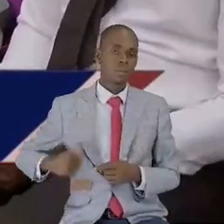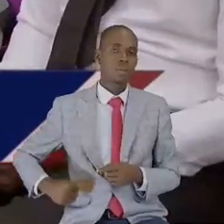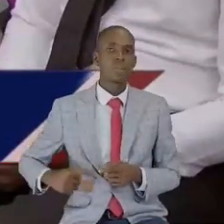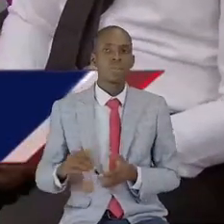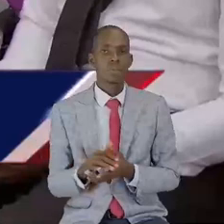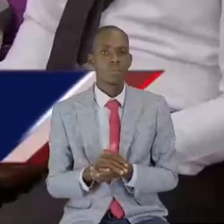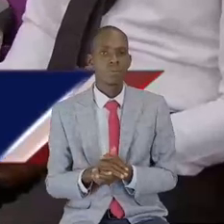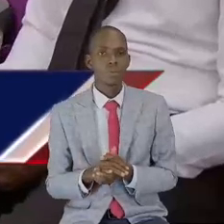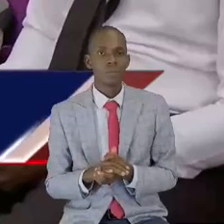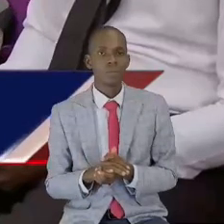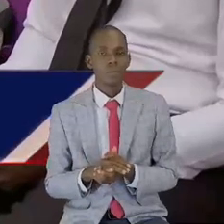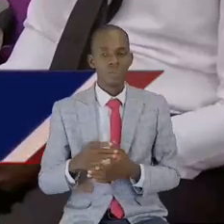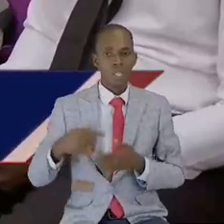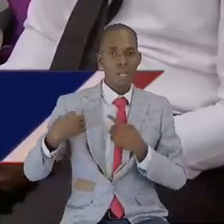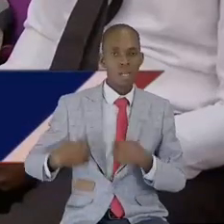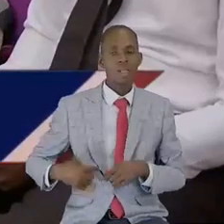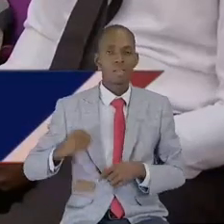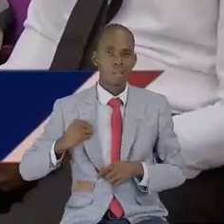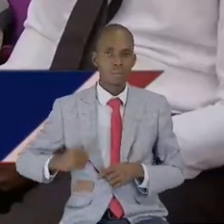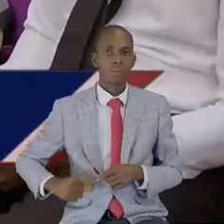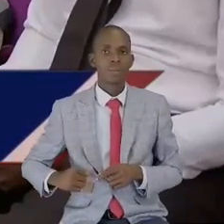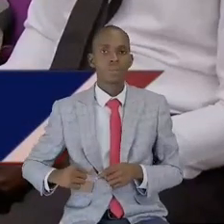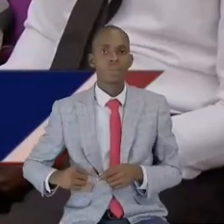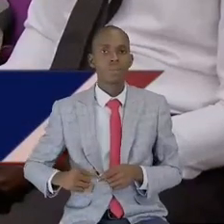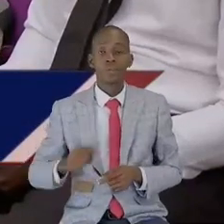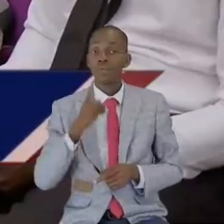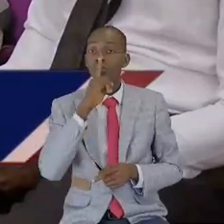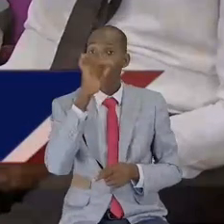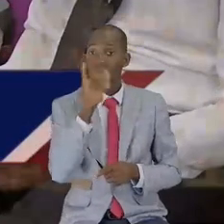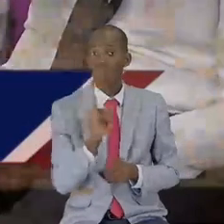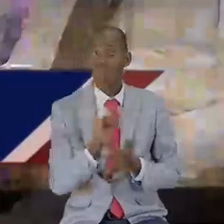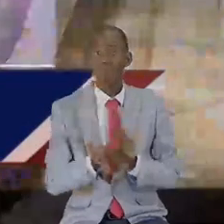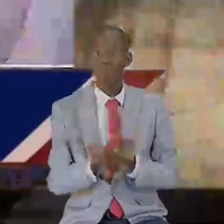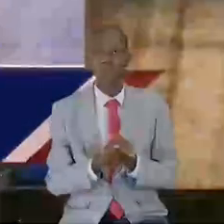cœur. La circoncision du cœur. En réalité,